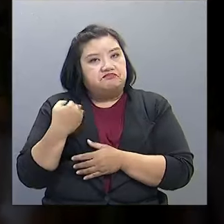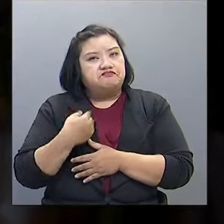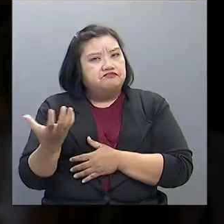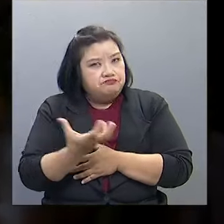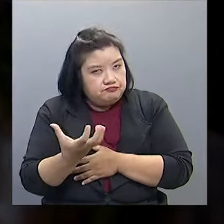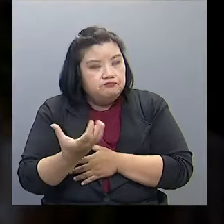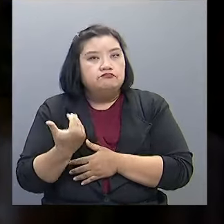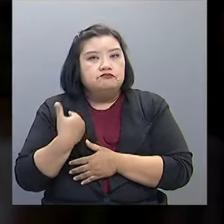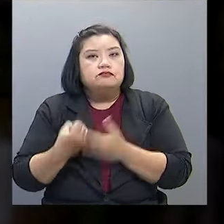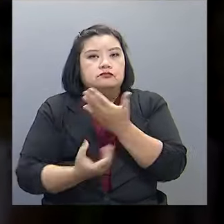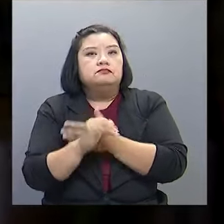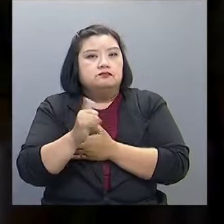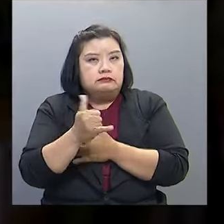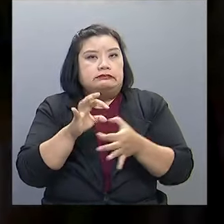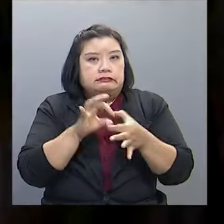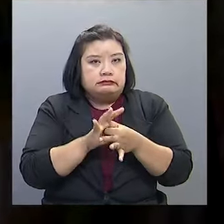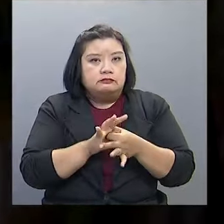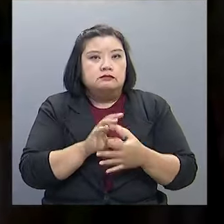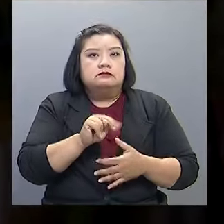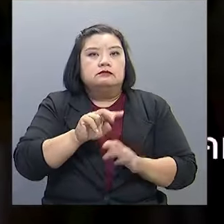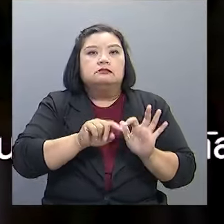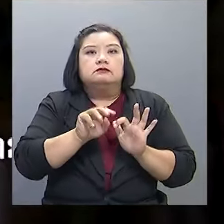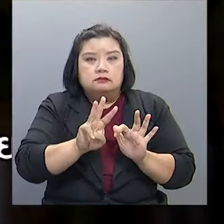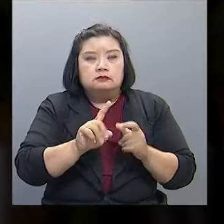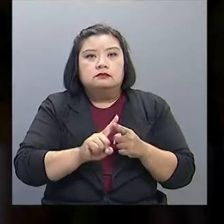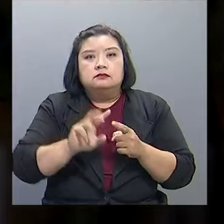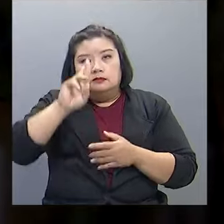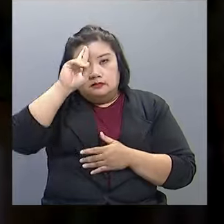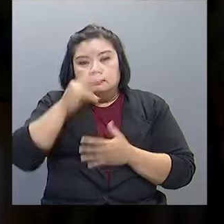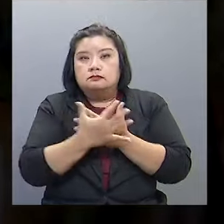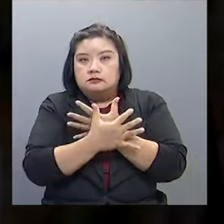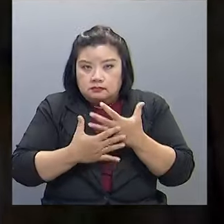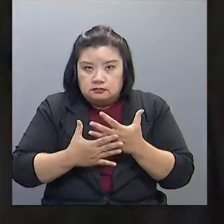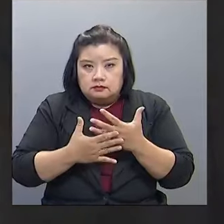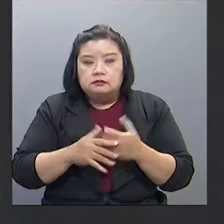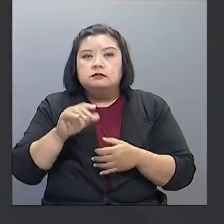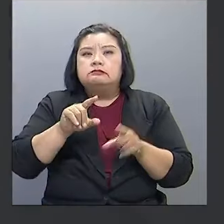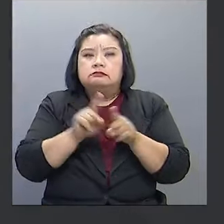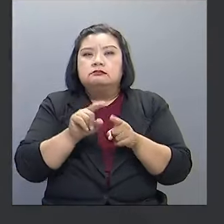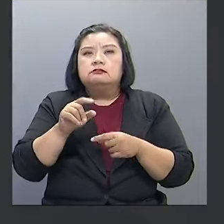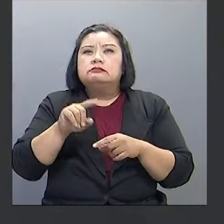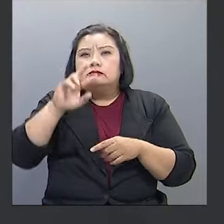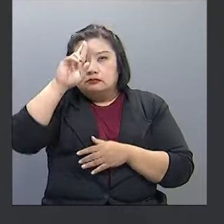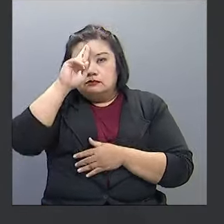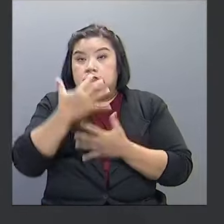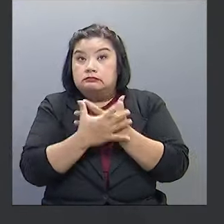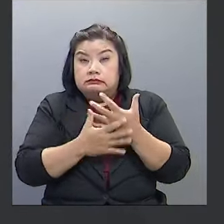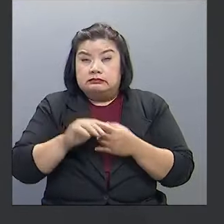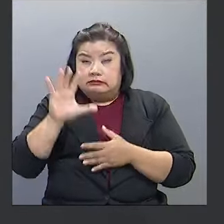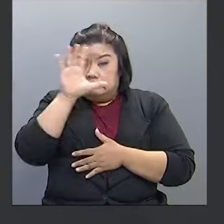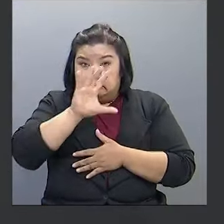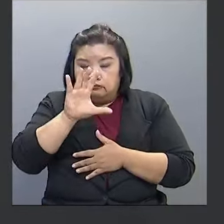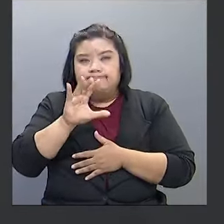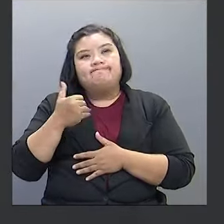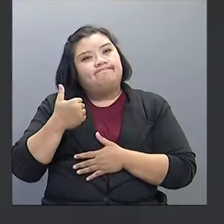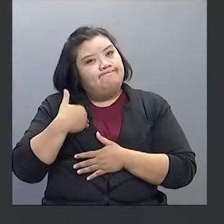นะครับจะมีโอกาสเป็นมากกว่าคนที่น้ำหนักน้อยคนที่เป็นโรคเลือดนะครับอย่างเช่นธาลัสซีเมียมีการทำลายของเม็ดเลือดแดงค่อนข้างเยอะนะ